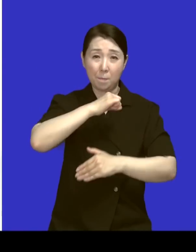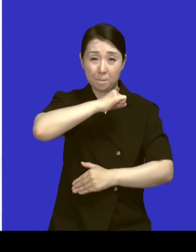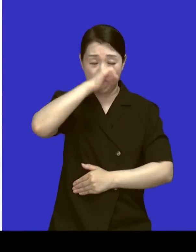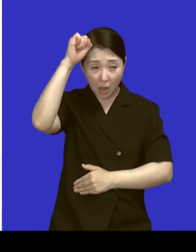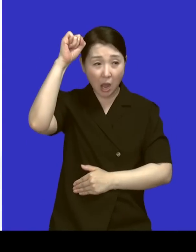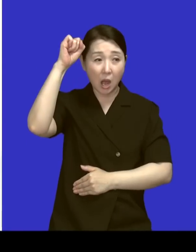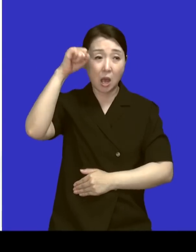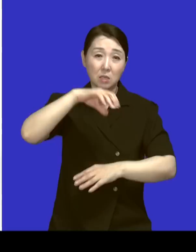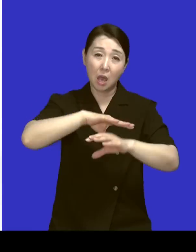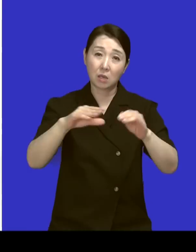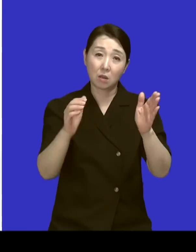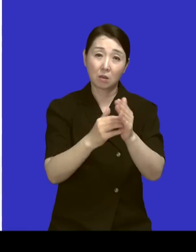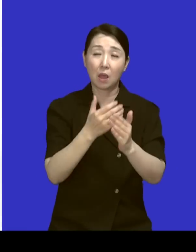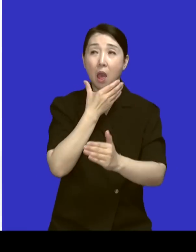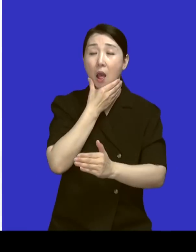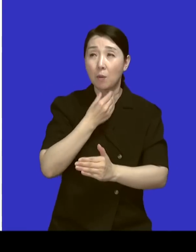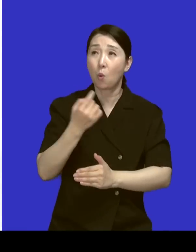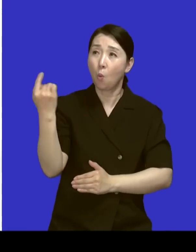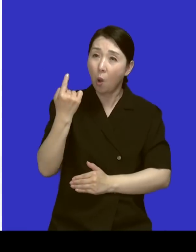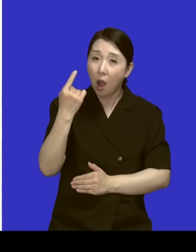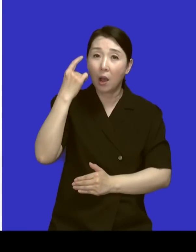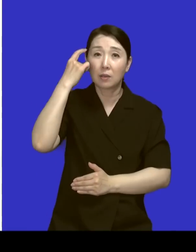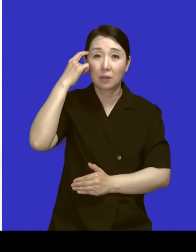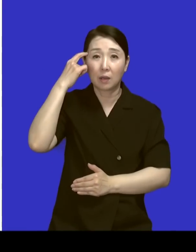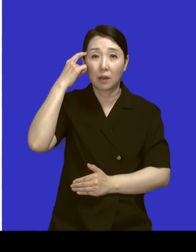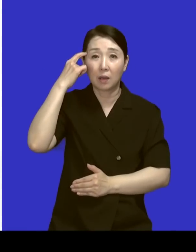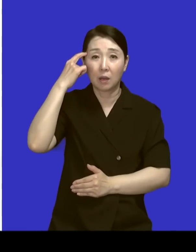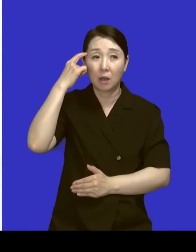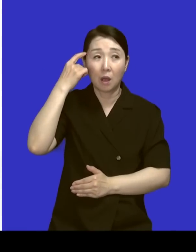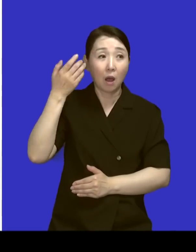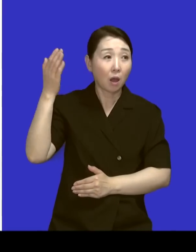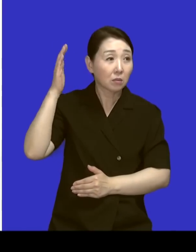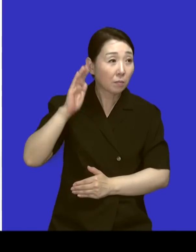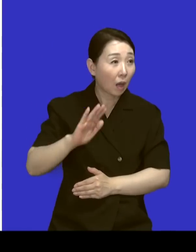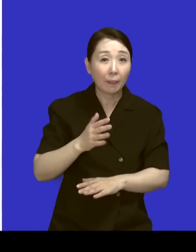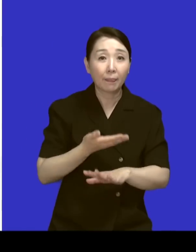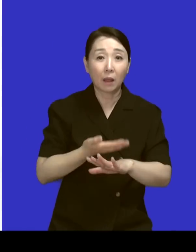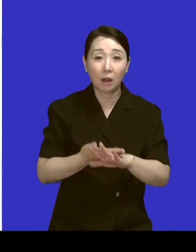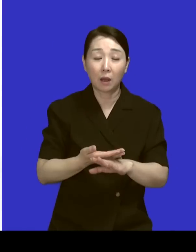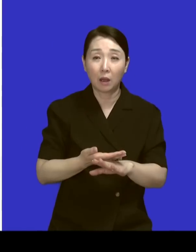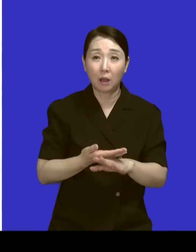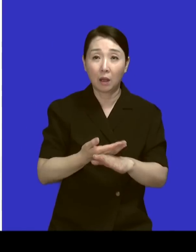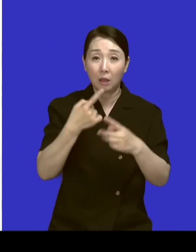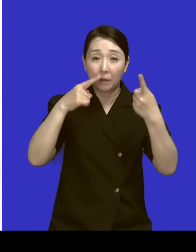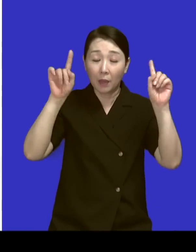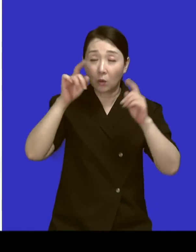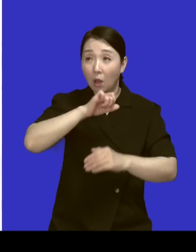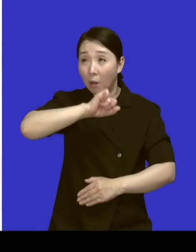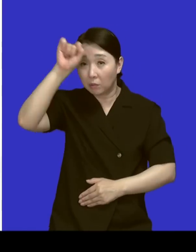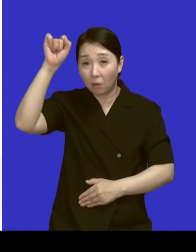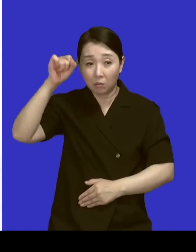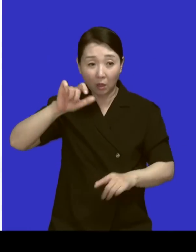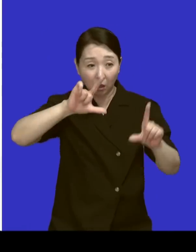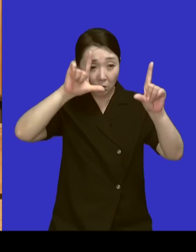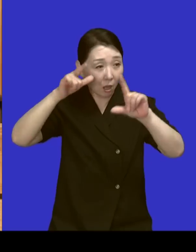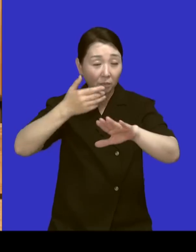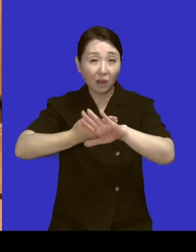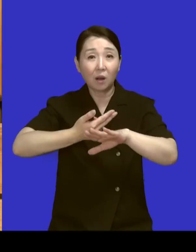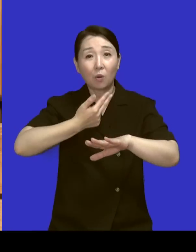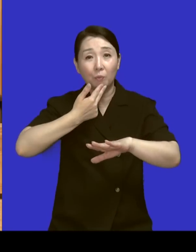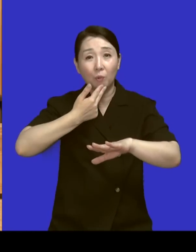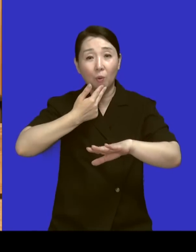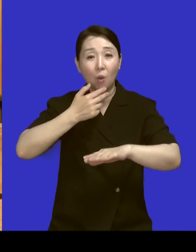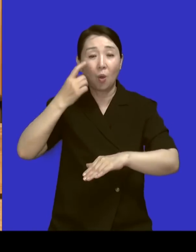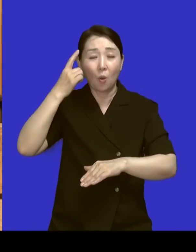난 행복할 일만 남았다. 그렇게 믿고 있었는데 네. 그게 아닌 거예요. 합격했다고 해서 네. 제 삶이 달라지지는 않더라고요. 그래요?